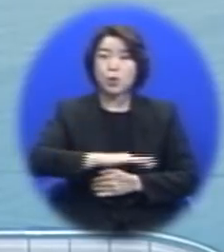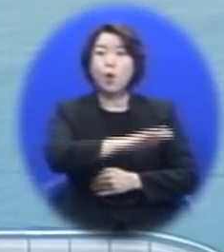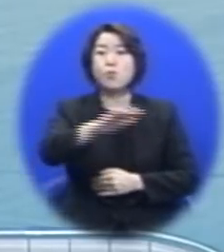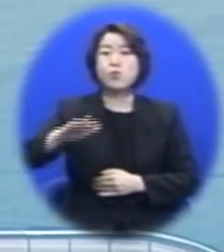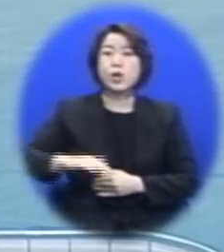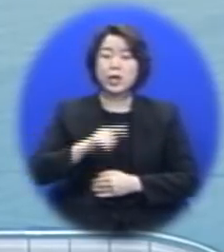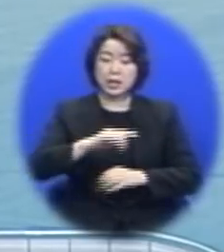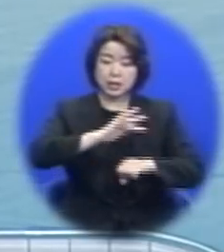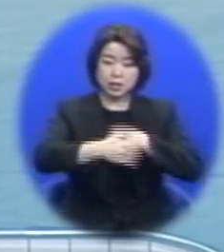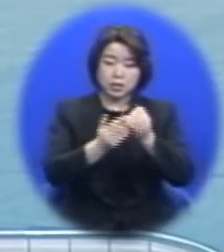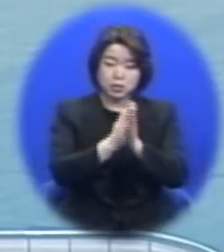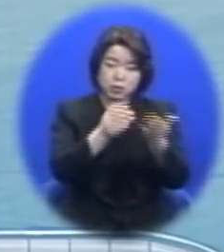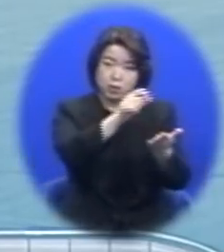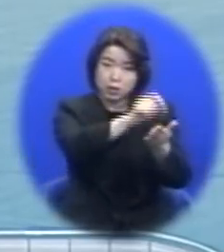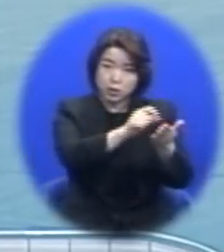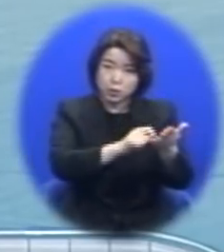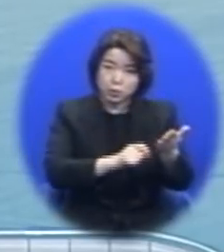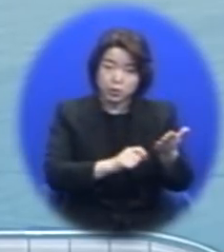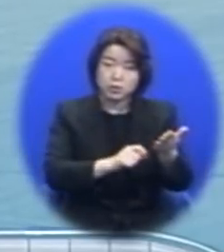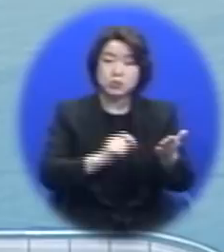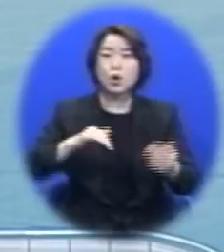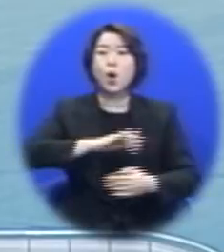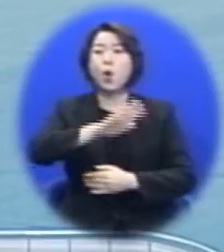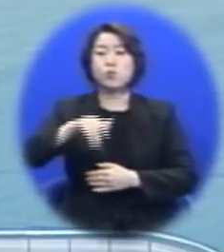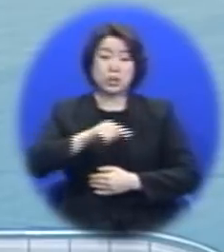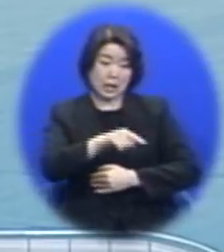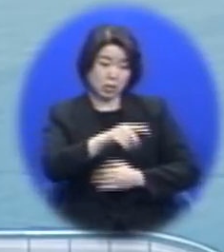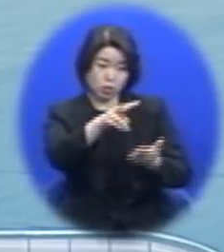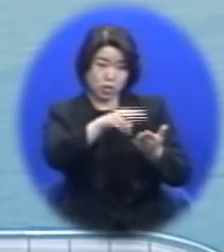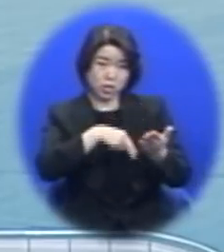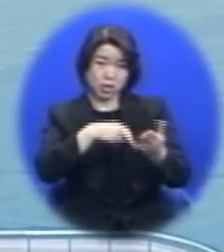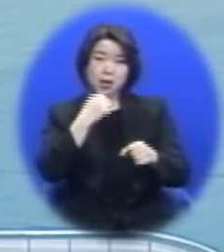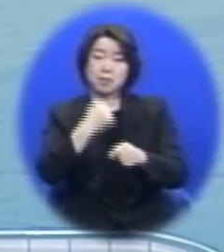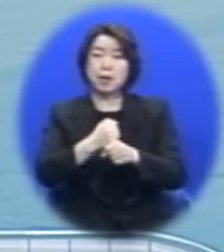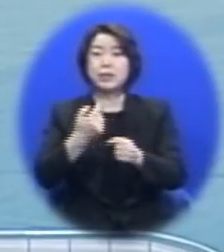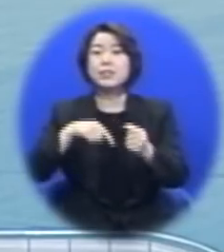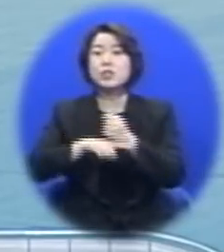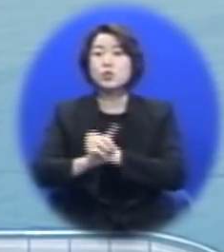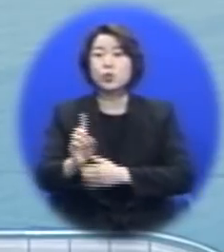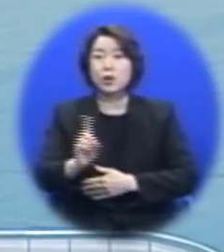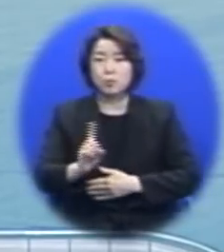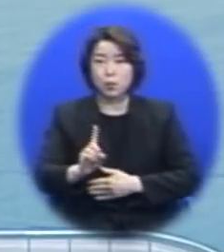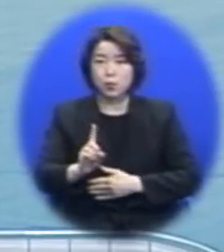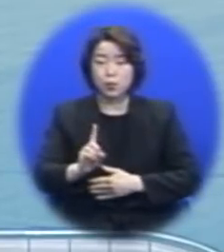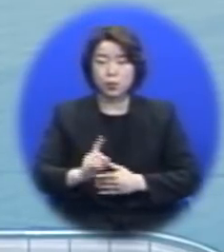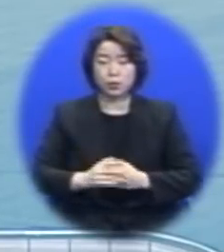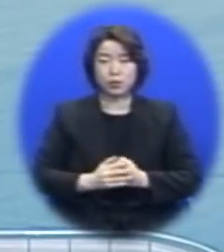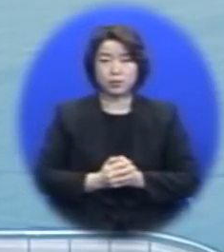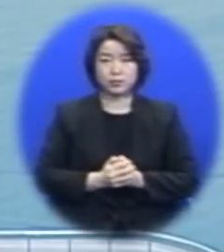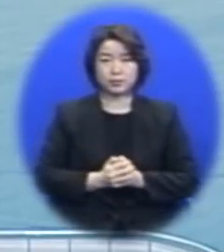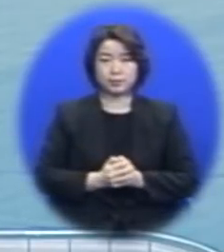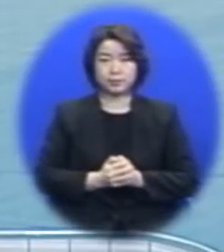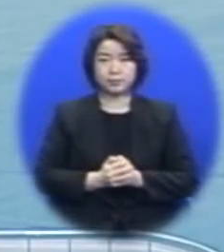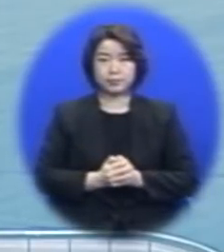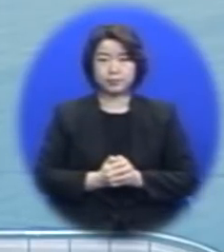이걸 성경에 기록해서 우리로 하여금 이 성경을 읽게 하는 이유가 무엇일까요?